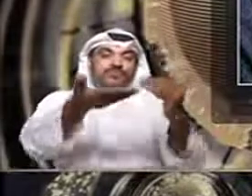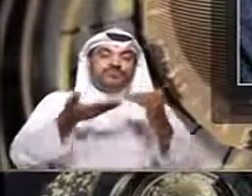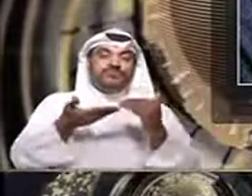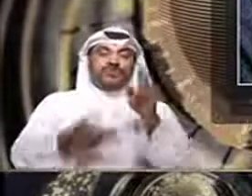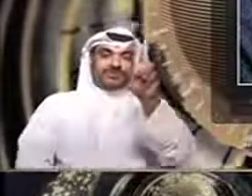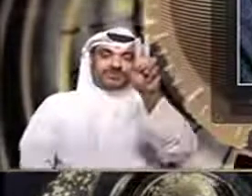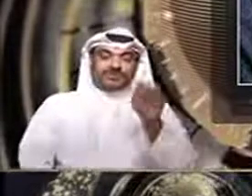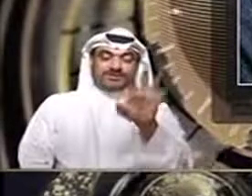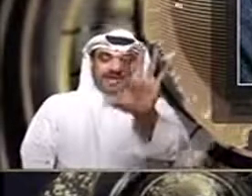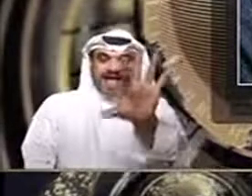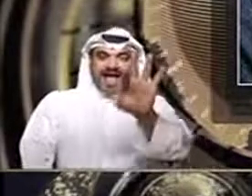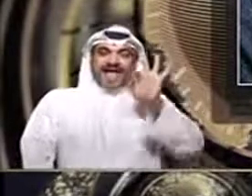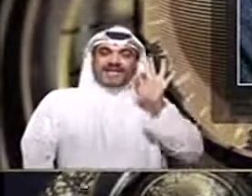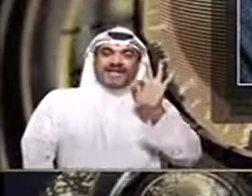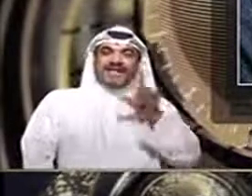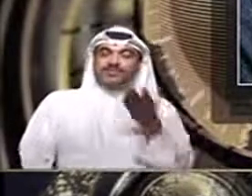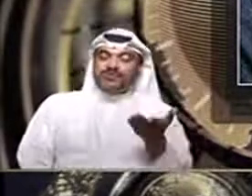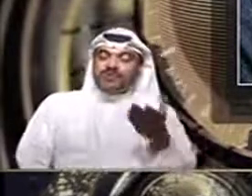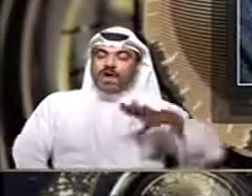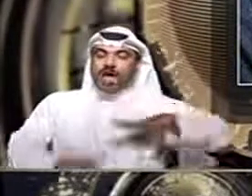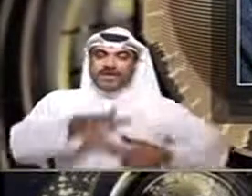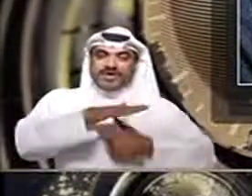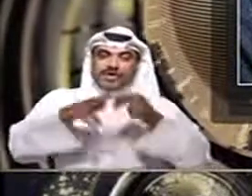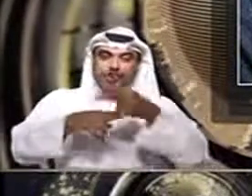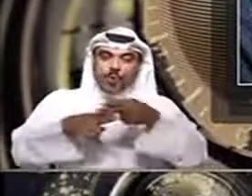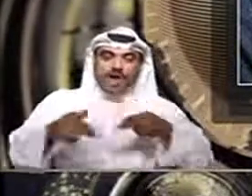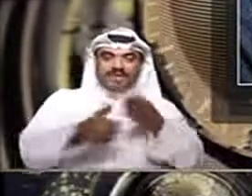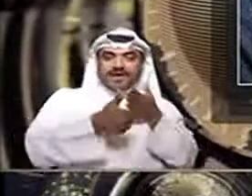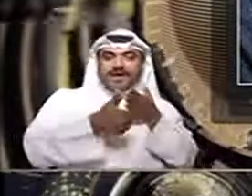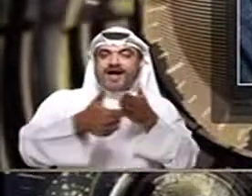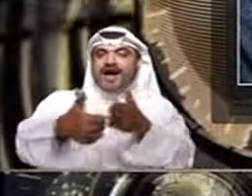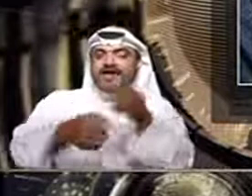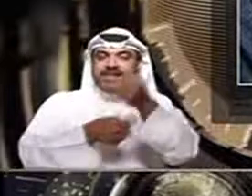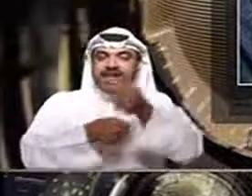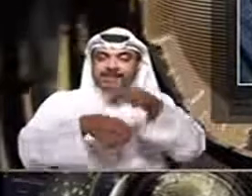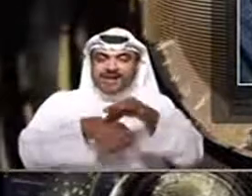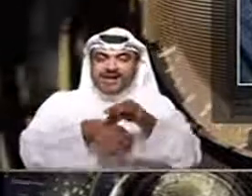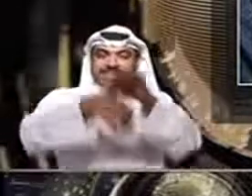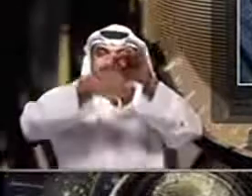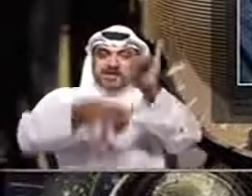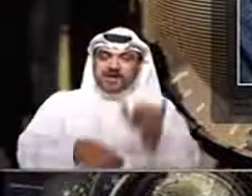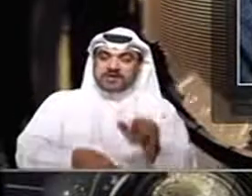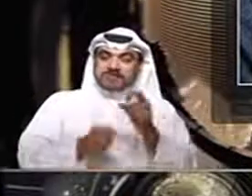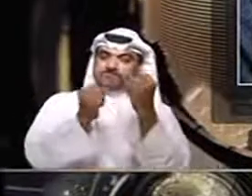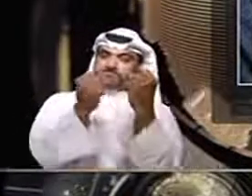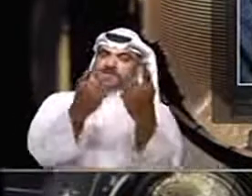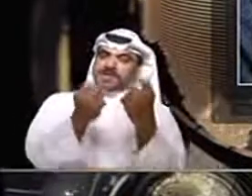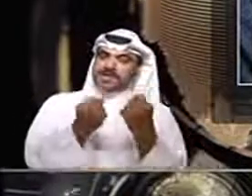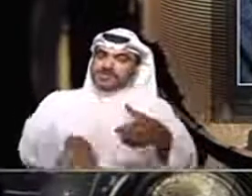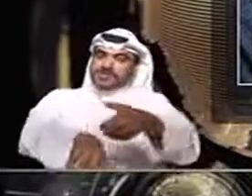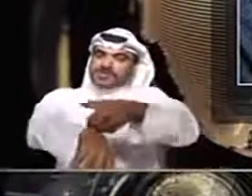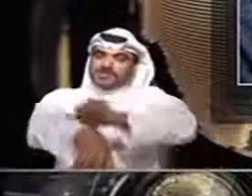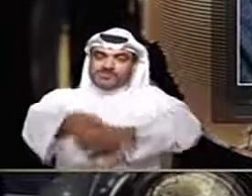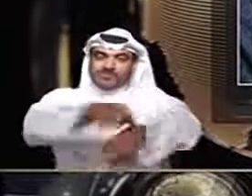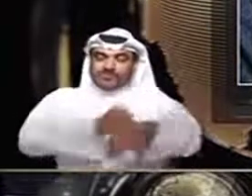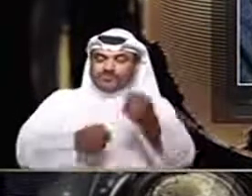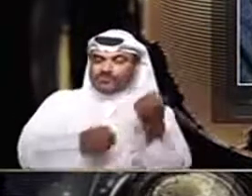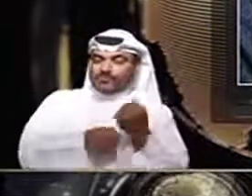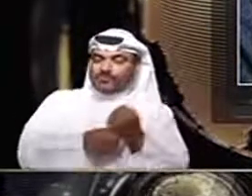بادر باختيار سموكم قائدا للعمل الإنساني تقديرا وعرفانا بالدور الريادي الكبير الذي